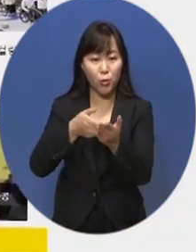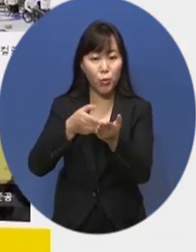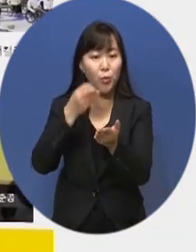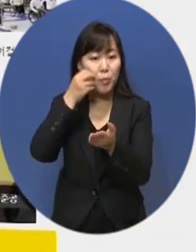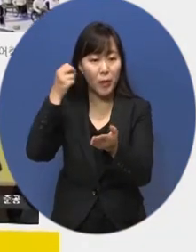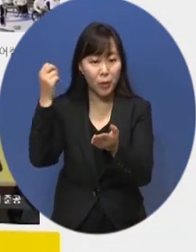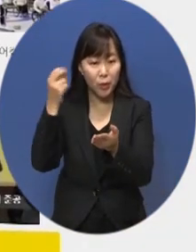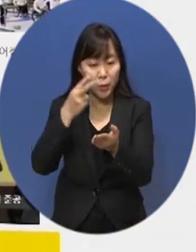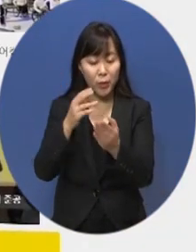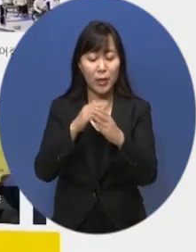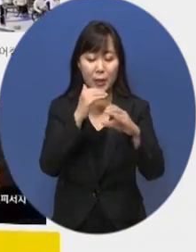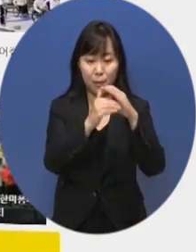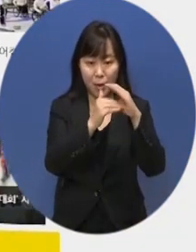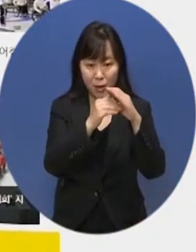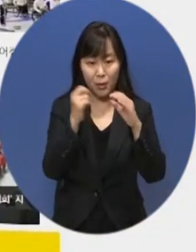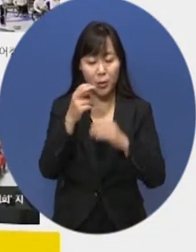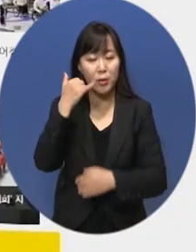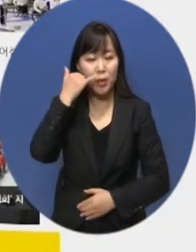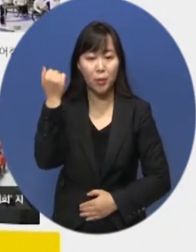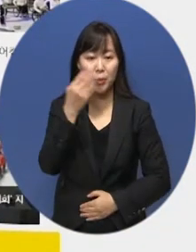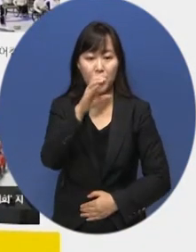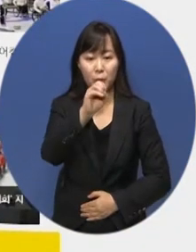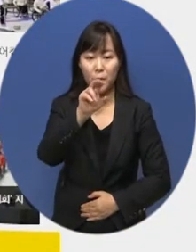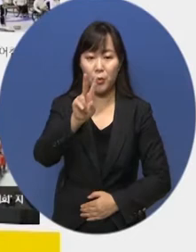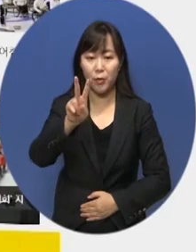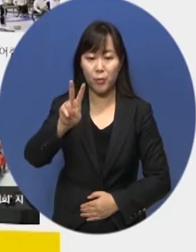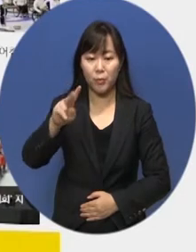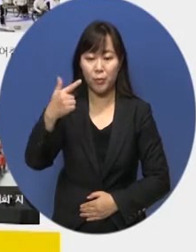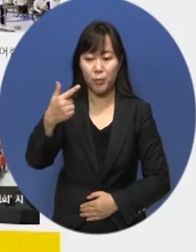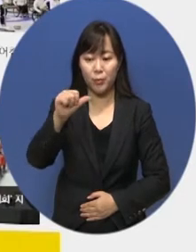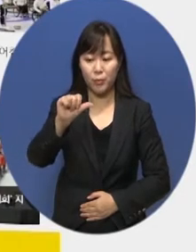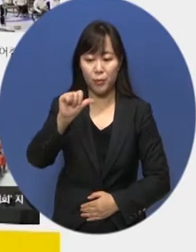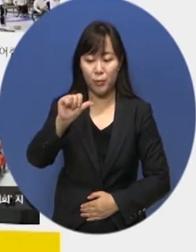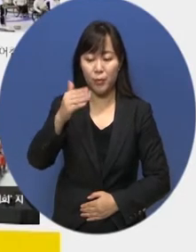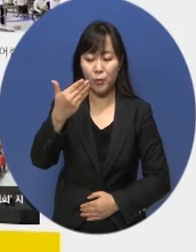웰페어뉴스 홈페이지 또는 전자우편, 전화번호